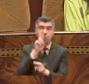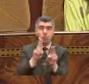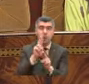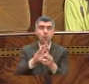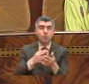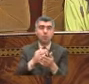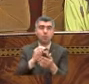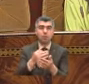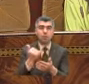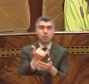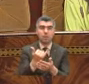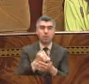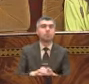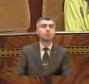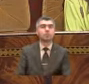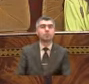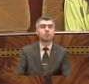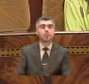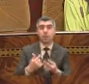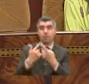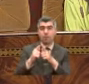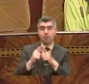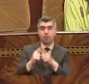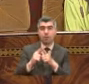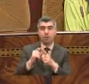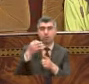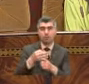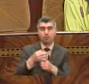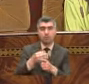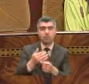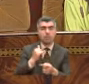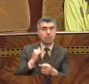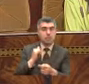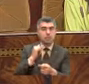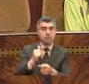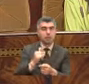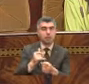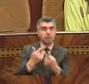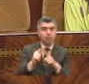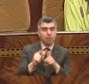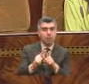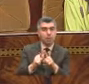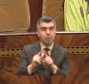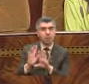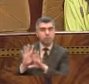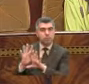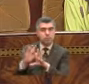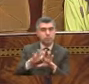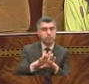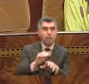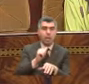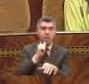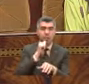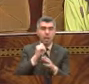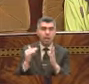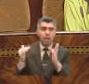القطاع الاستراتيجي الذي يعرف أزمة حقيقية، كما أبانت عنه فضيحة الفيضانات التي عرفتها بعض المدن المغربية